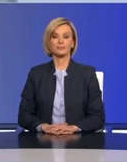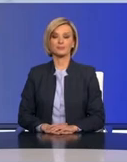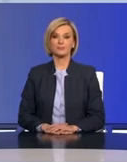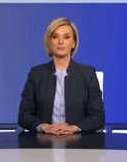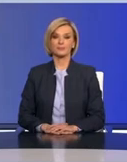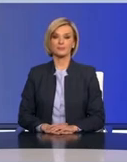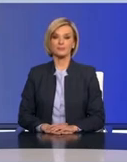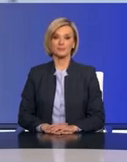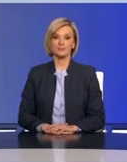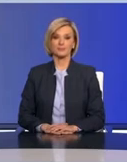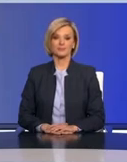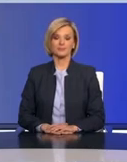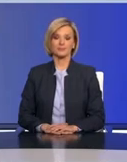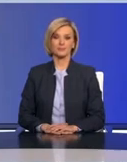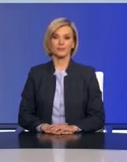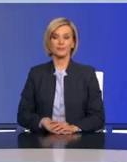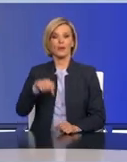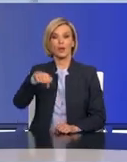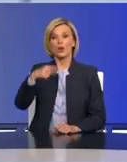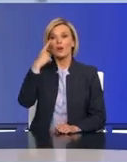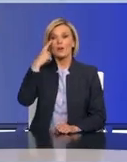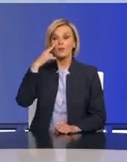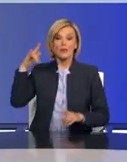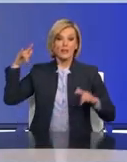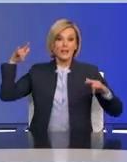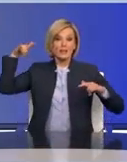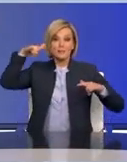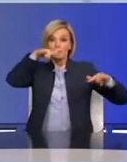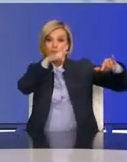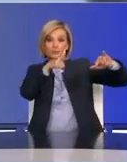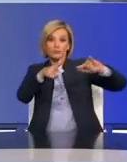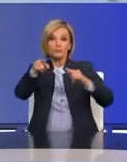έρχονται τώρα και τα γαλλικά Rafale.